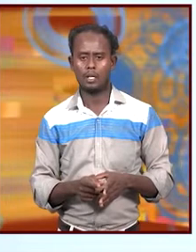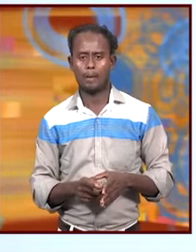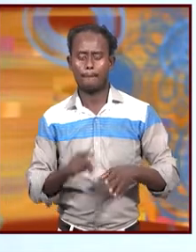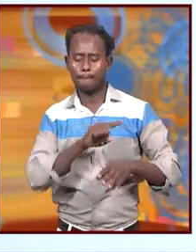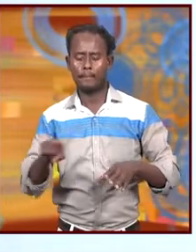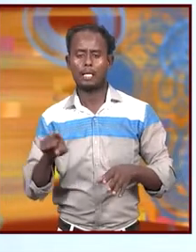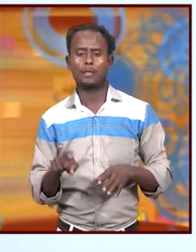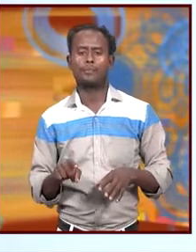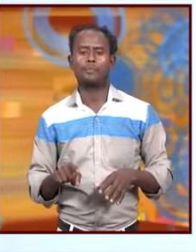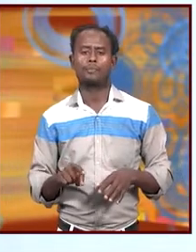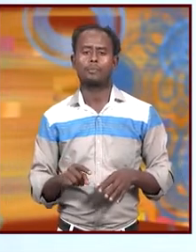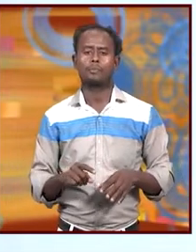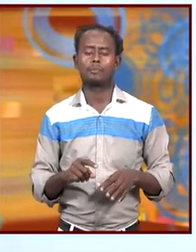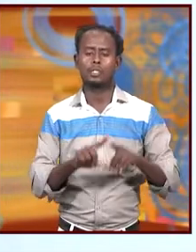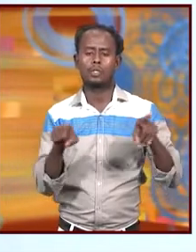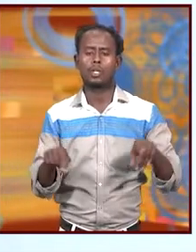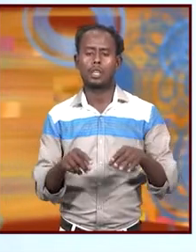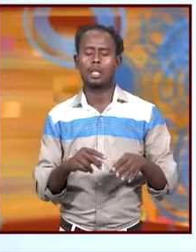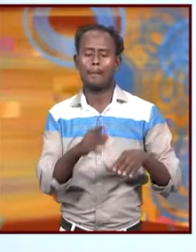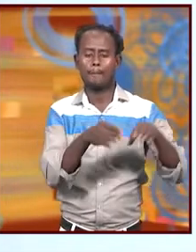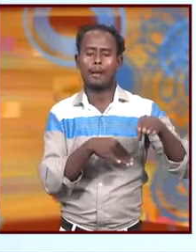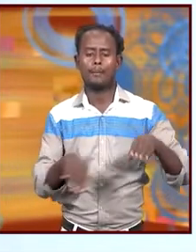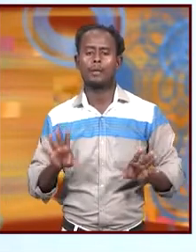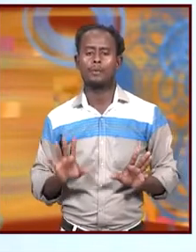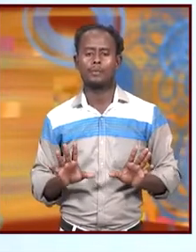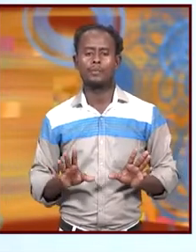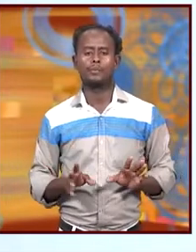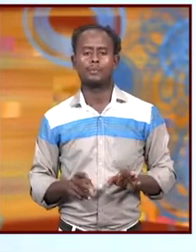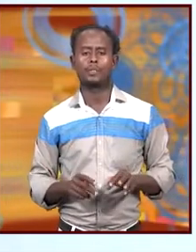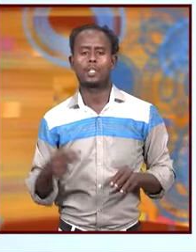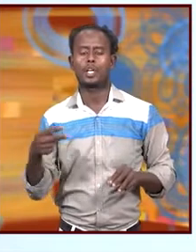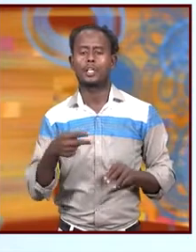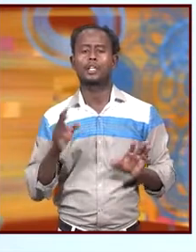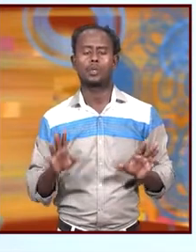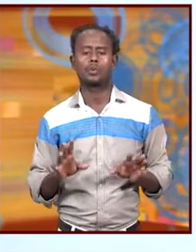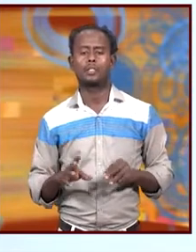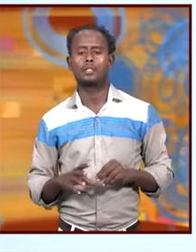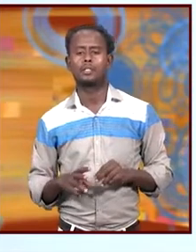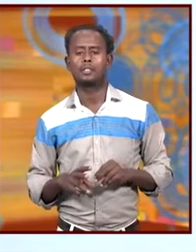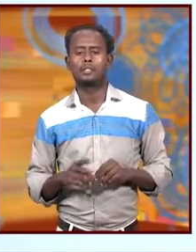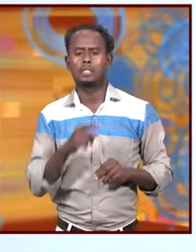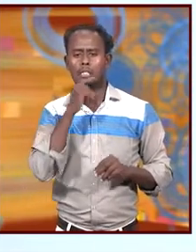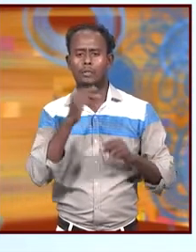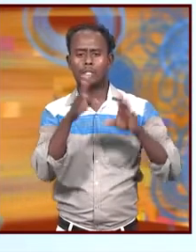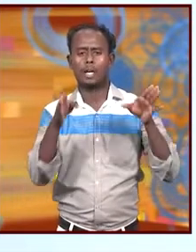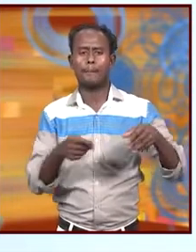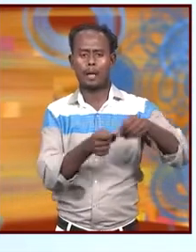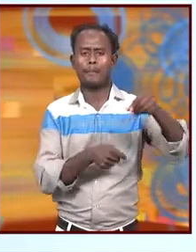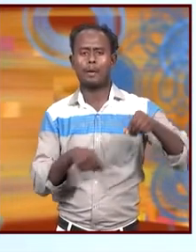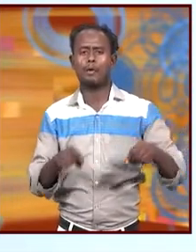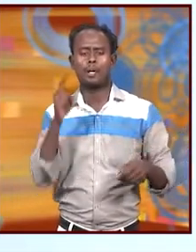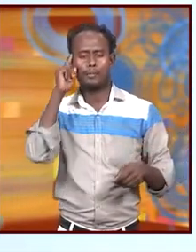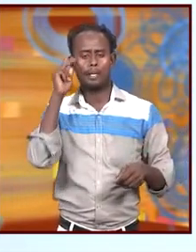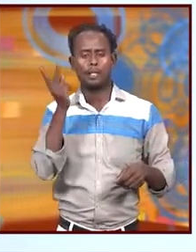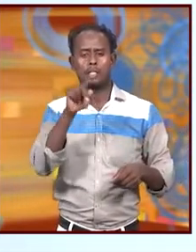பை சதுரத்தின் பரப்பளவு இஸ் ஈக்குவல் டு செவ்வகத்தின் பரப்பளவு நாம்